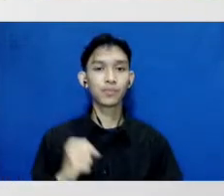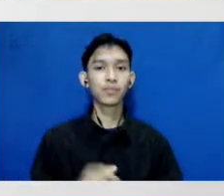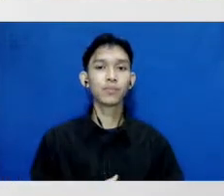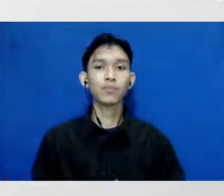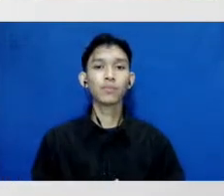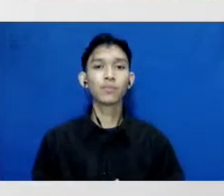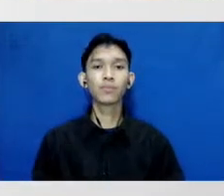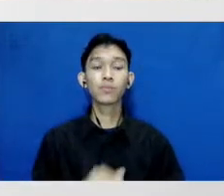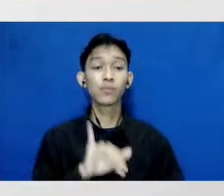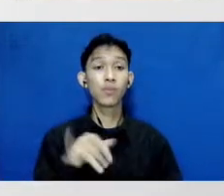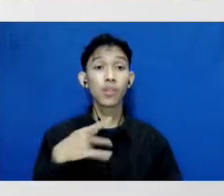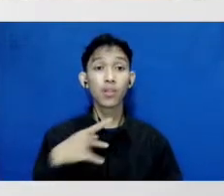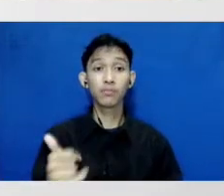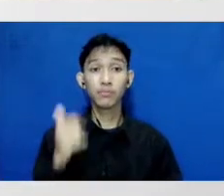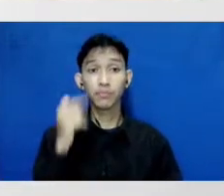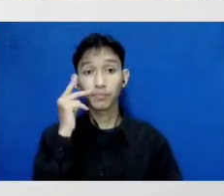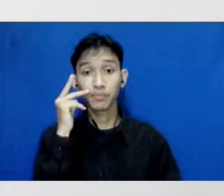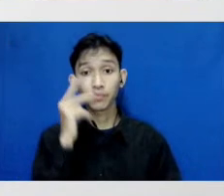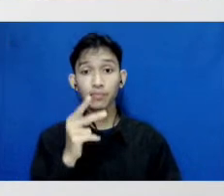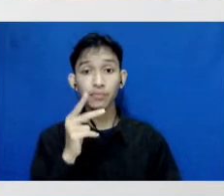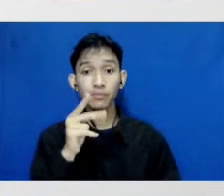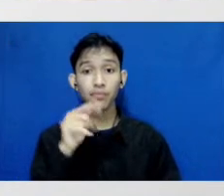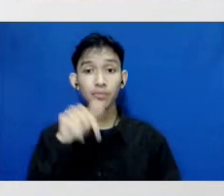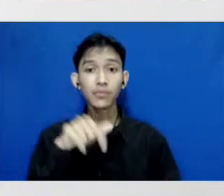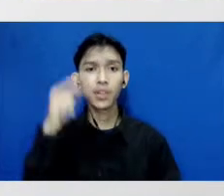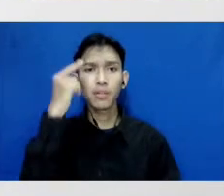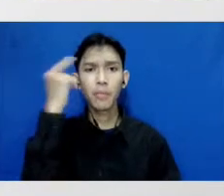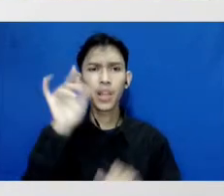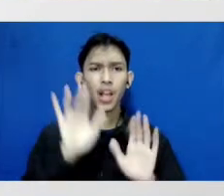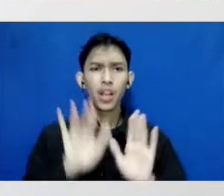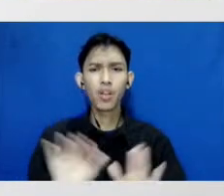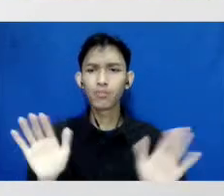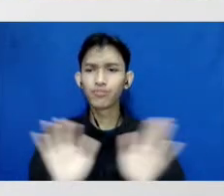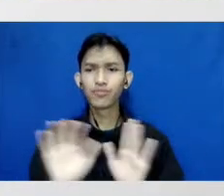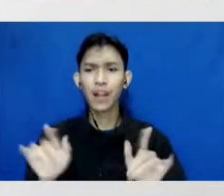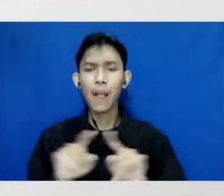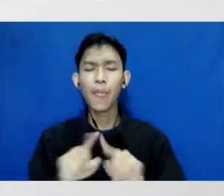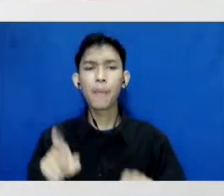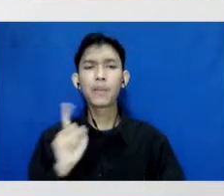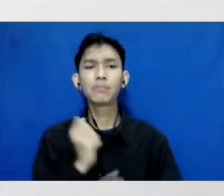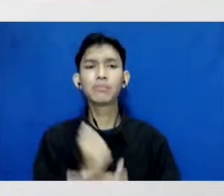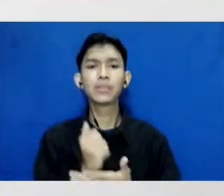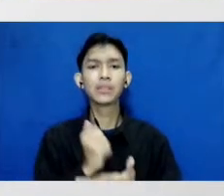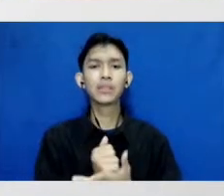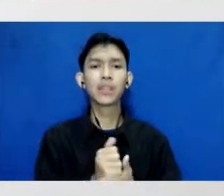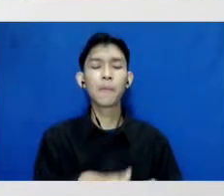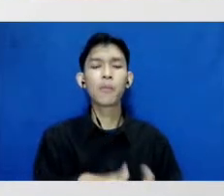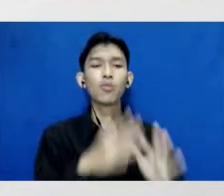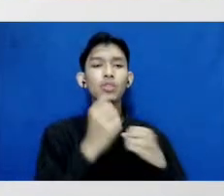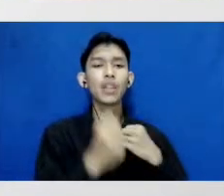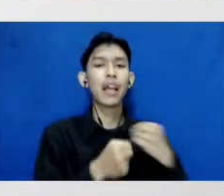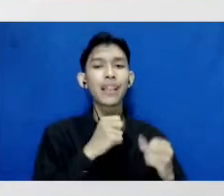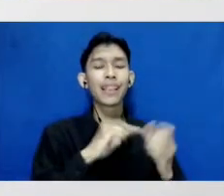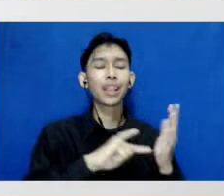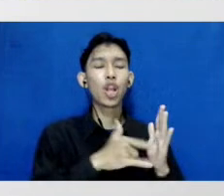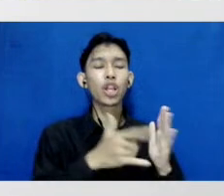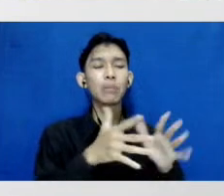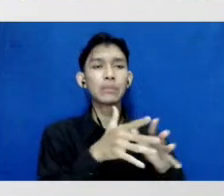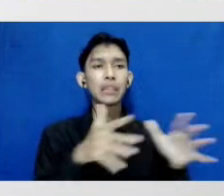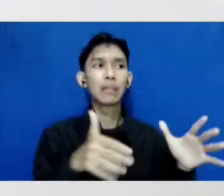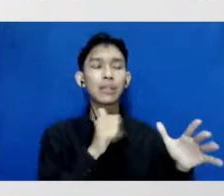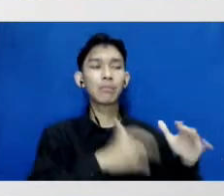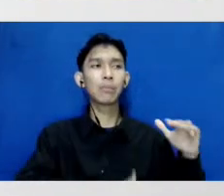Jadi kita bisa lihat di sini bukan hanya pemerintah saja, tetapi sebenarnya big tech companies juga bisa mempengaruhi pemenuhan hak-hak